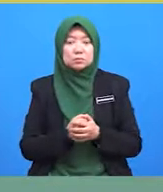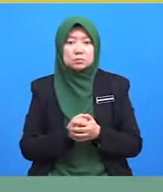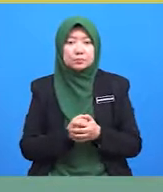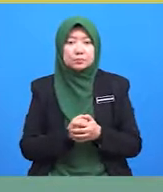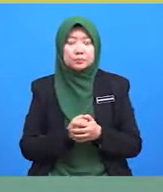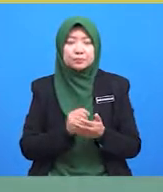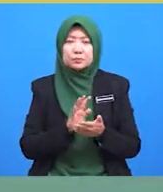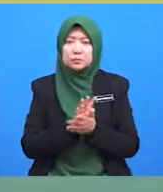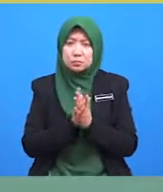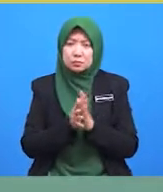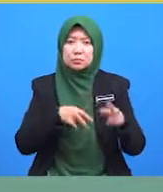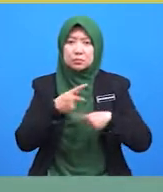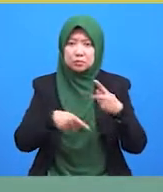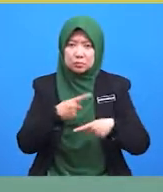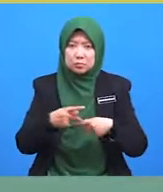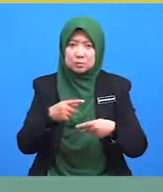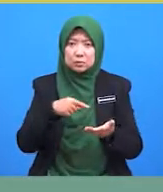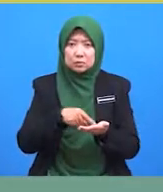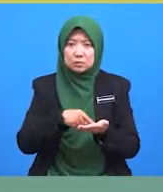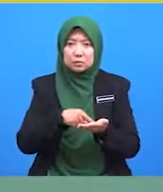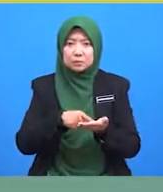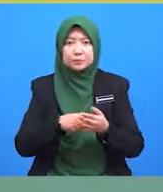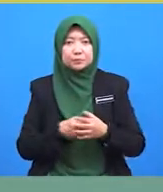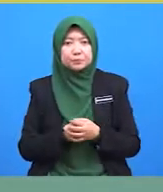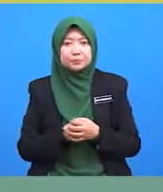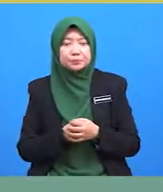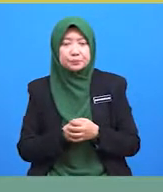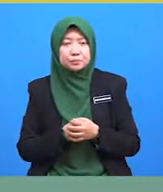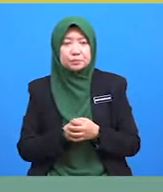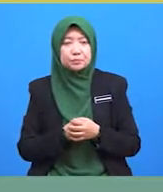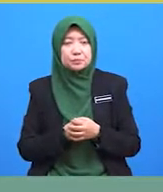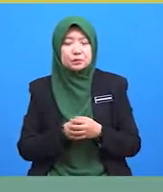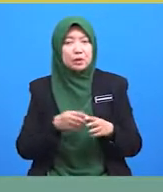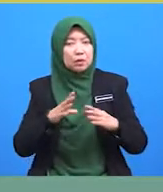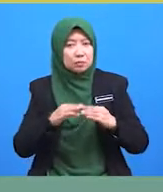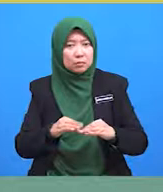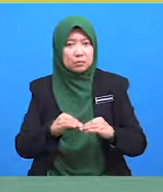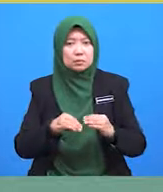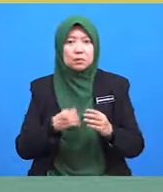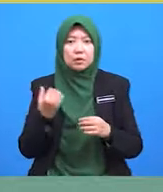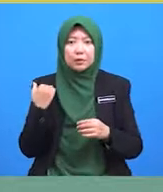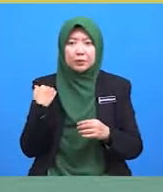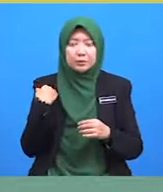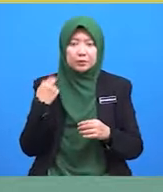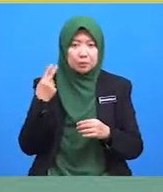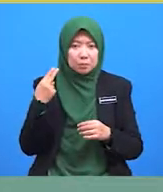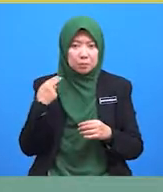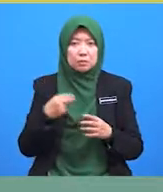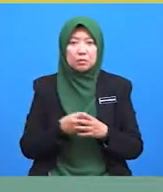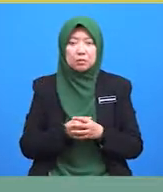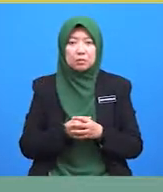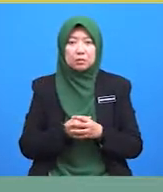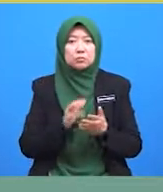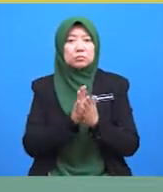Memandangkan proses konduksi, perolakan dan radiasi terhad di bawah pad ada penumpukan haba,